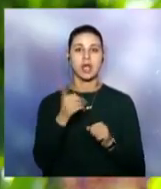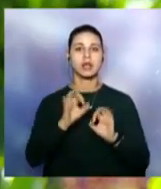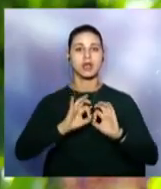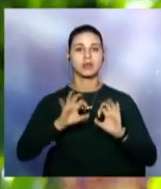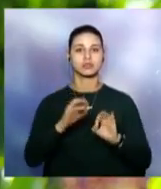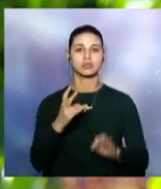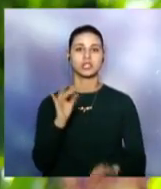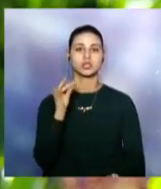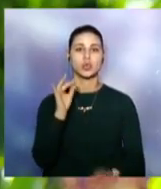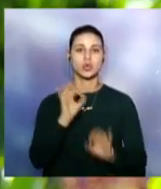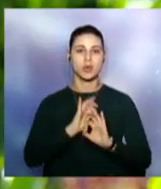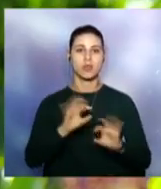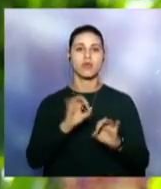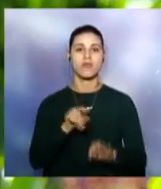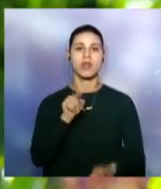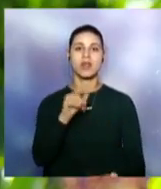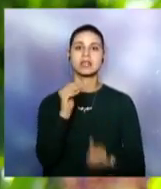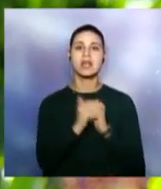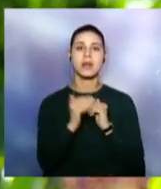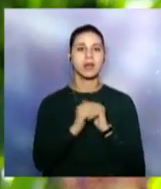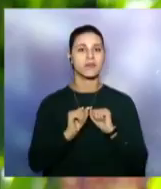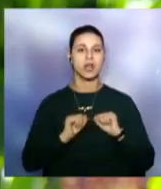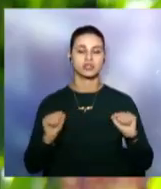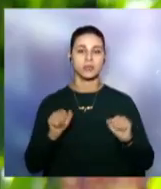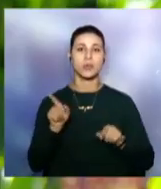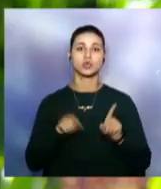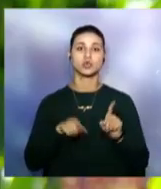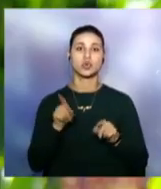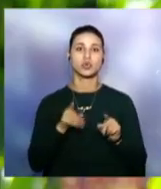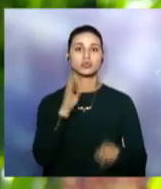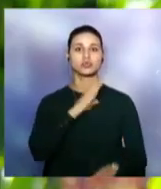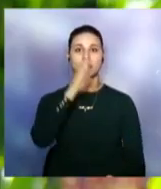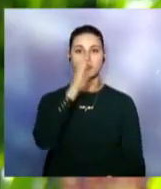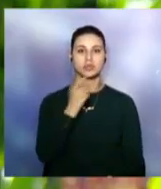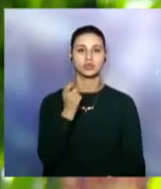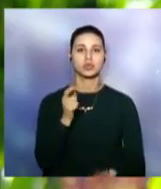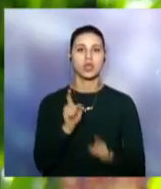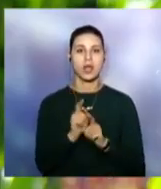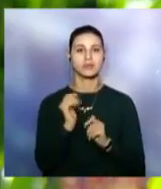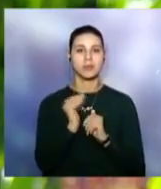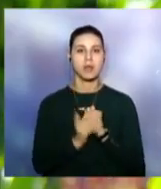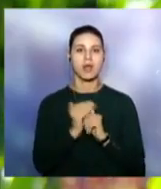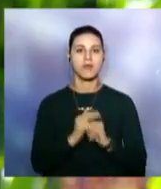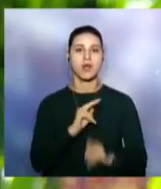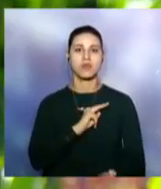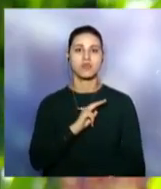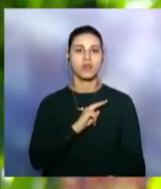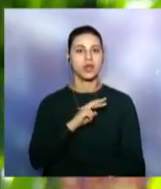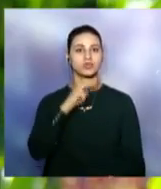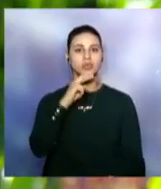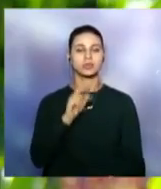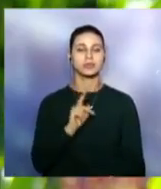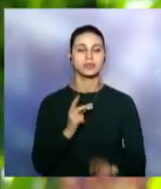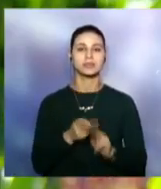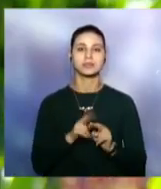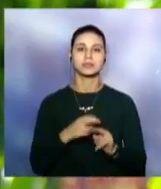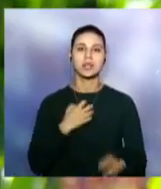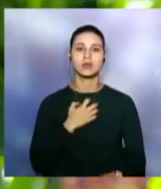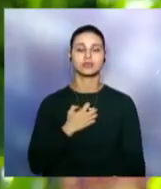შეკრება ექიმისთვის, რომ არაფერი არ დაუმალოს შობელმა და ზოგი შობელი რაღაც წებს ყურადღებას არ აქცევს და ეს არის სერიოზული